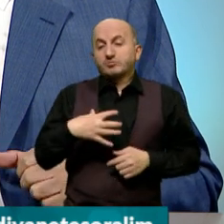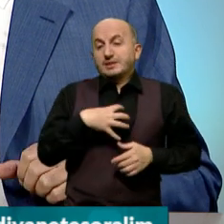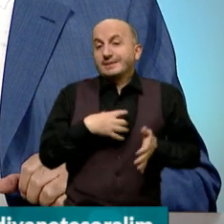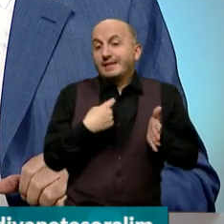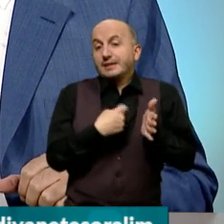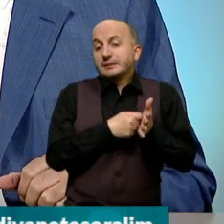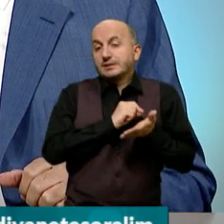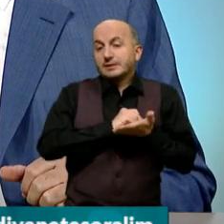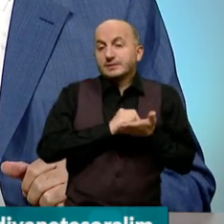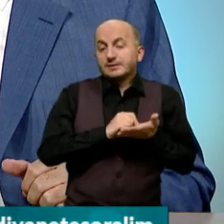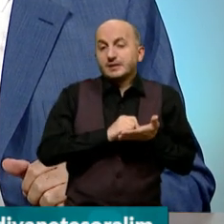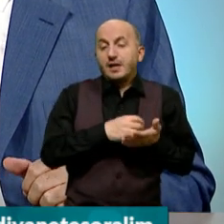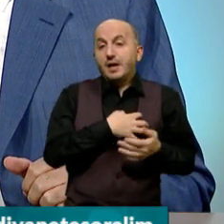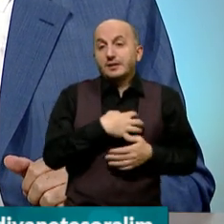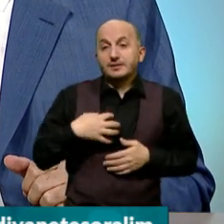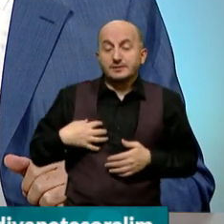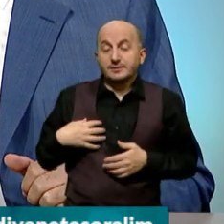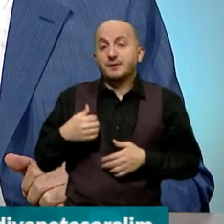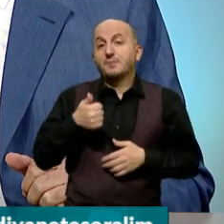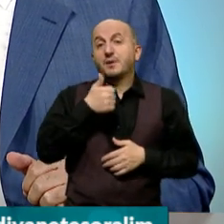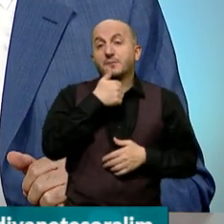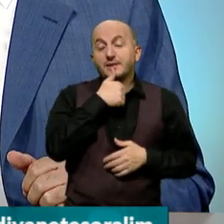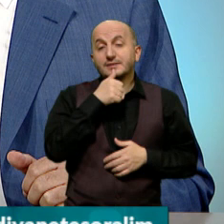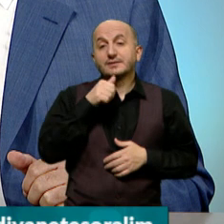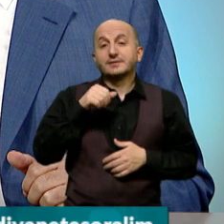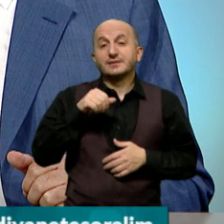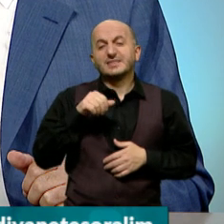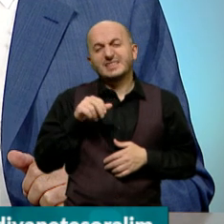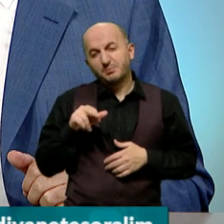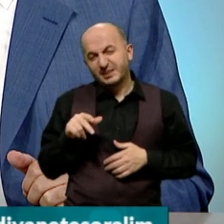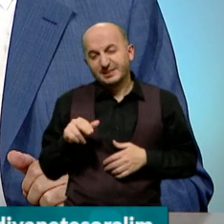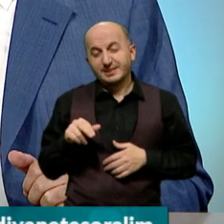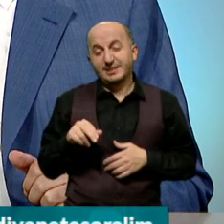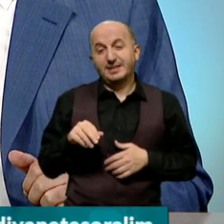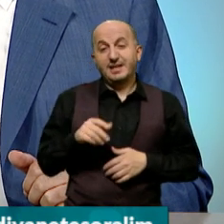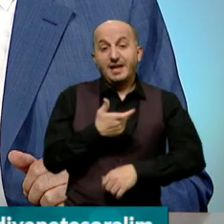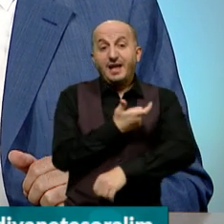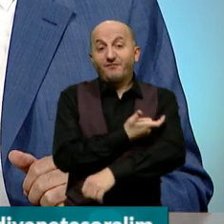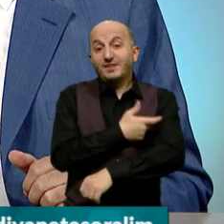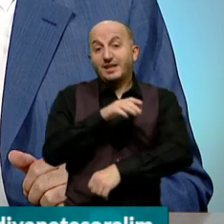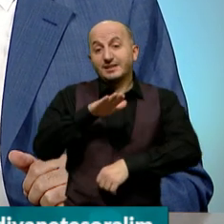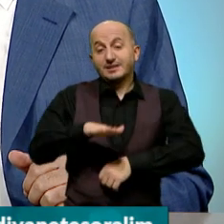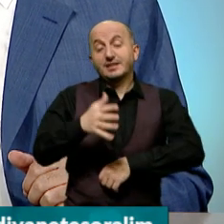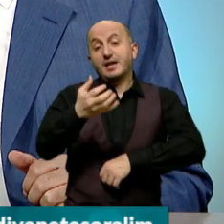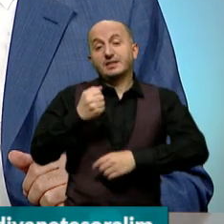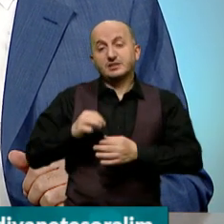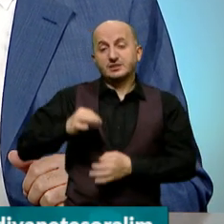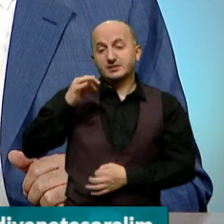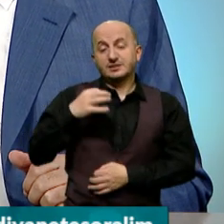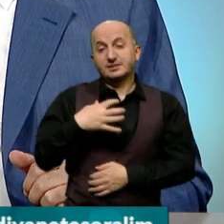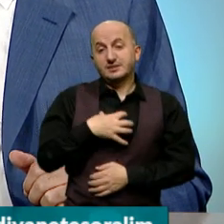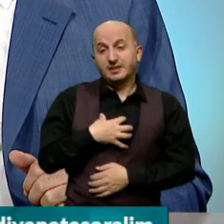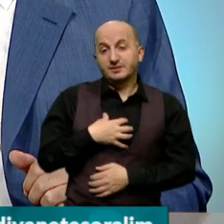yazdırarak, kendi anasını babası değil de sanki bu evlatlık olarak alan kişiler onu